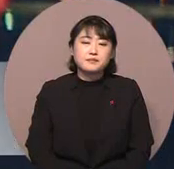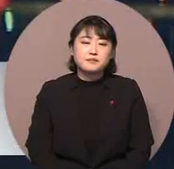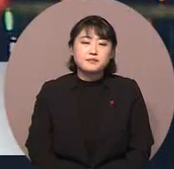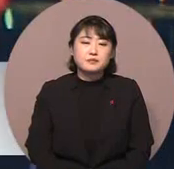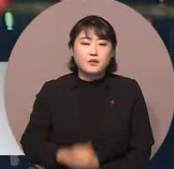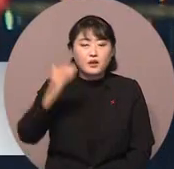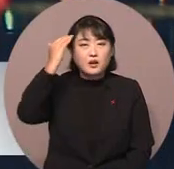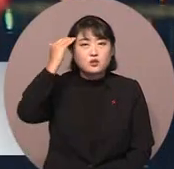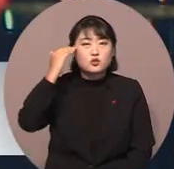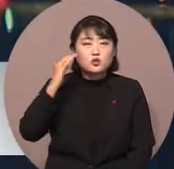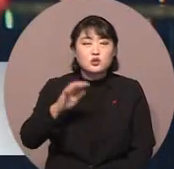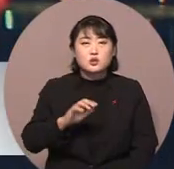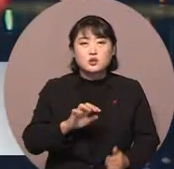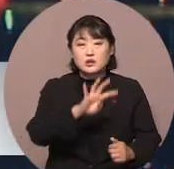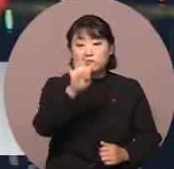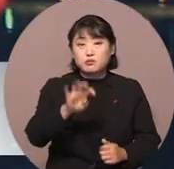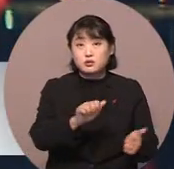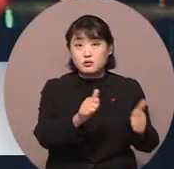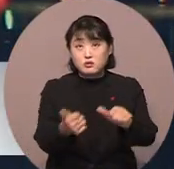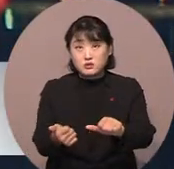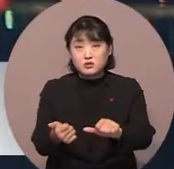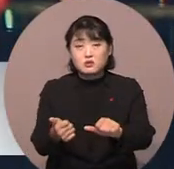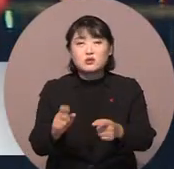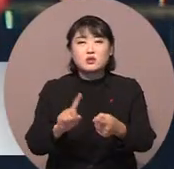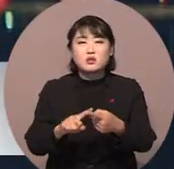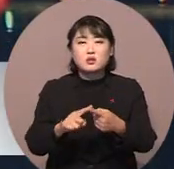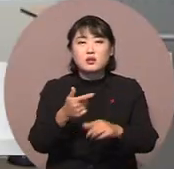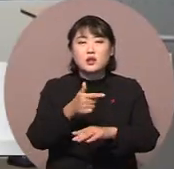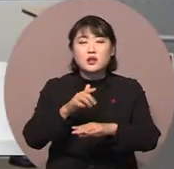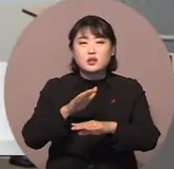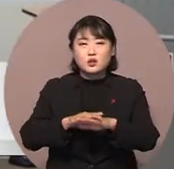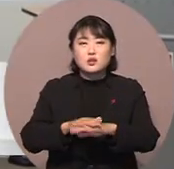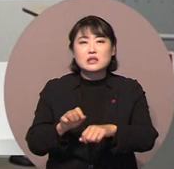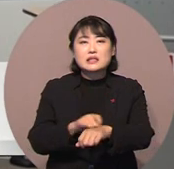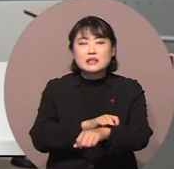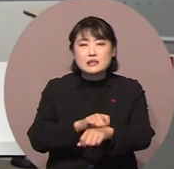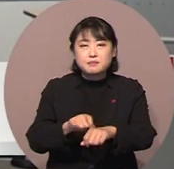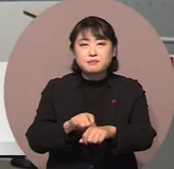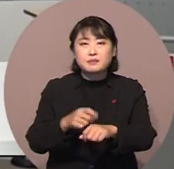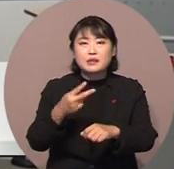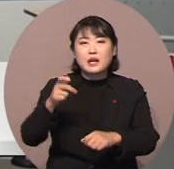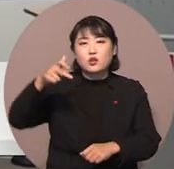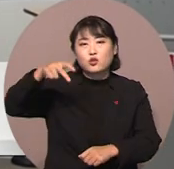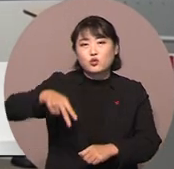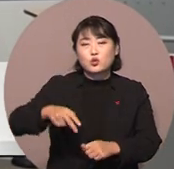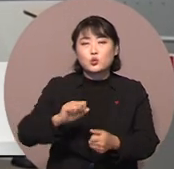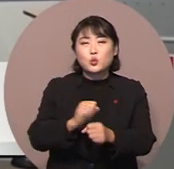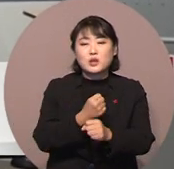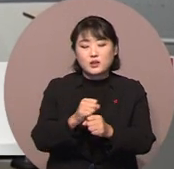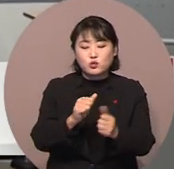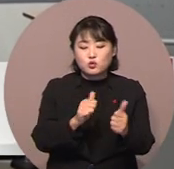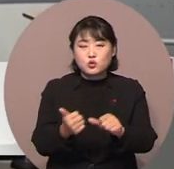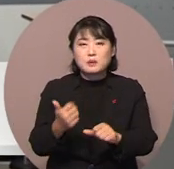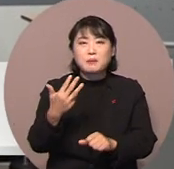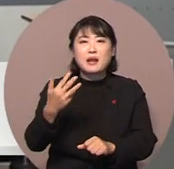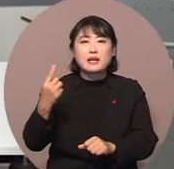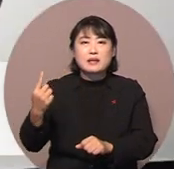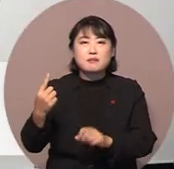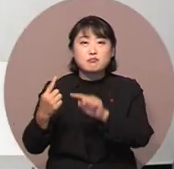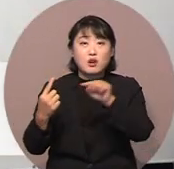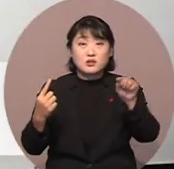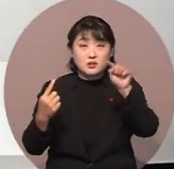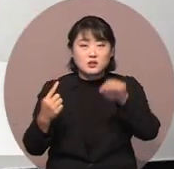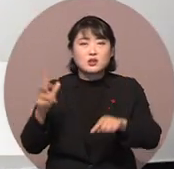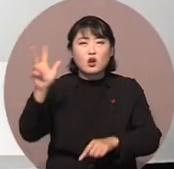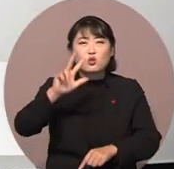대한민국 의문사의 진상규명 노력을 다룬 대전 mbc 특집 다큐멘터리 조작된 죽음 8일 플러스가